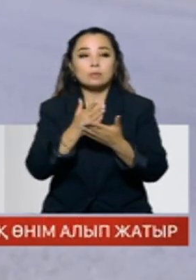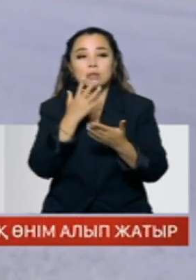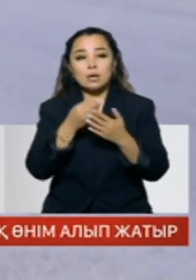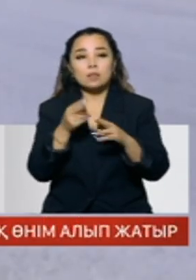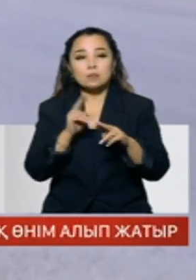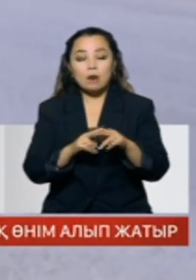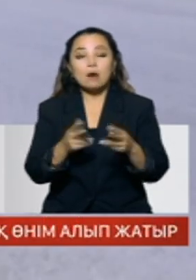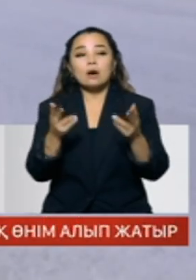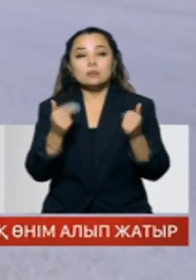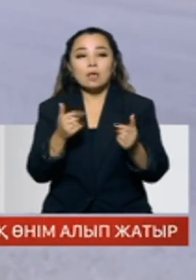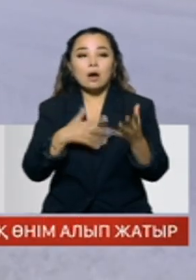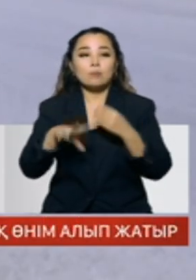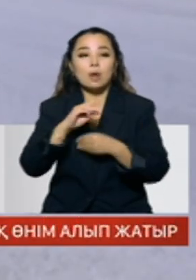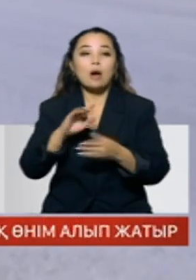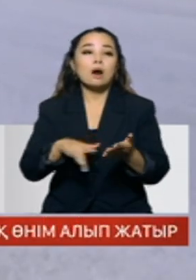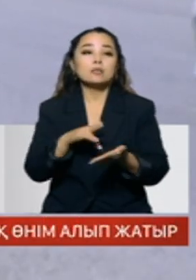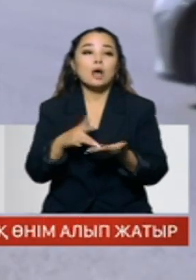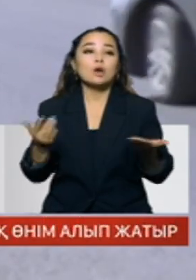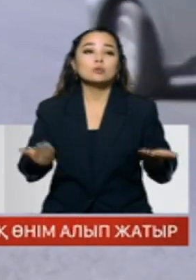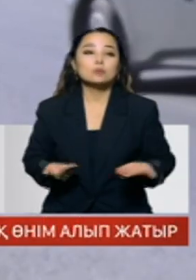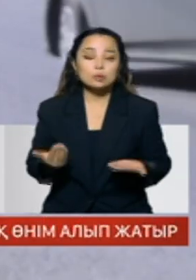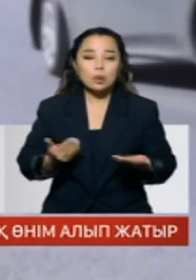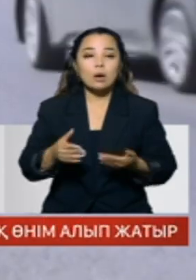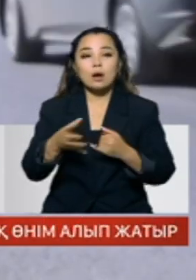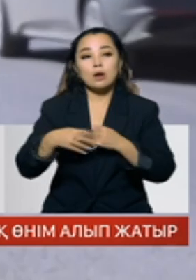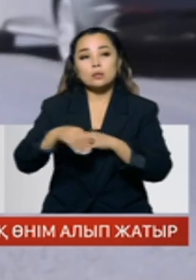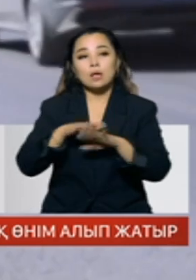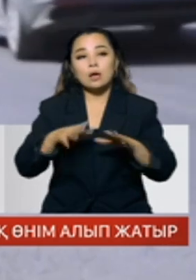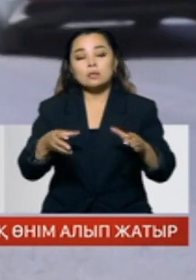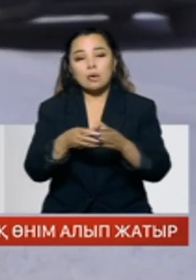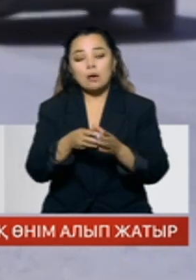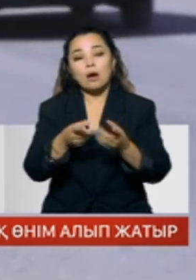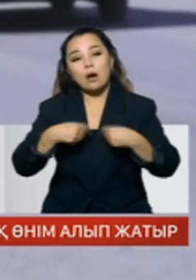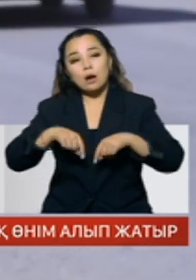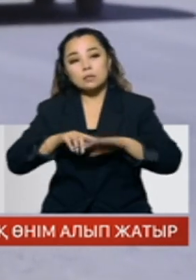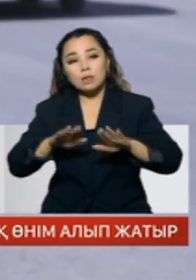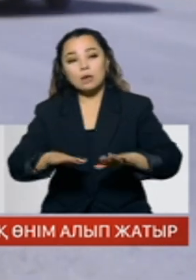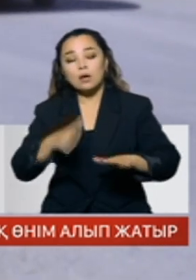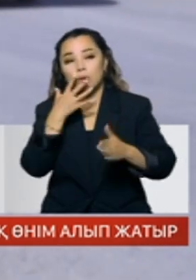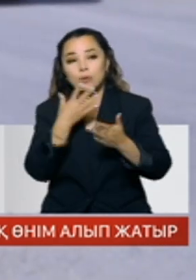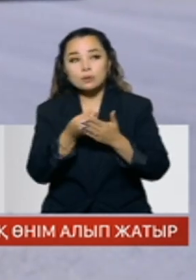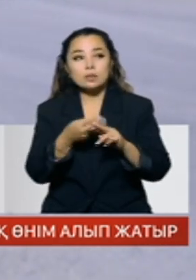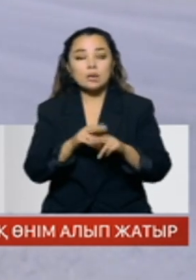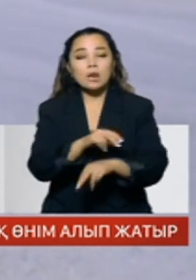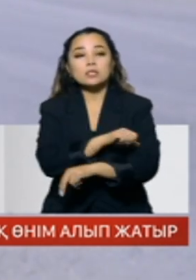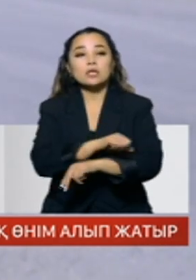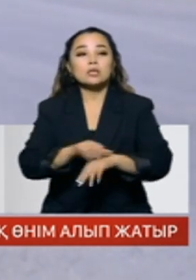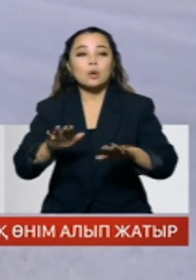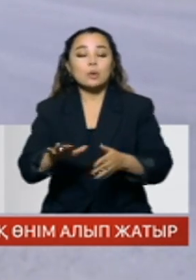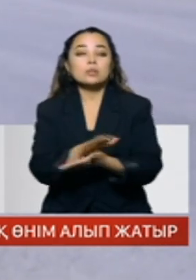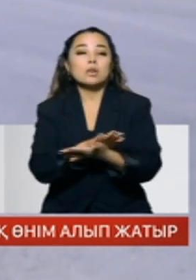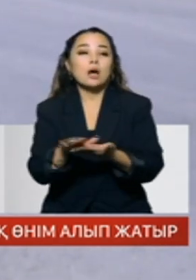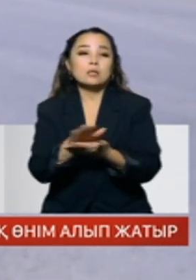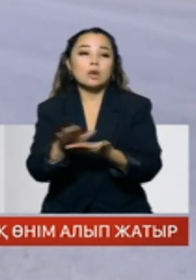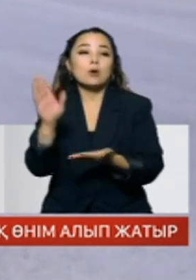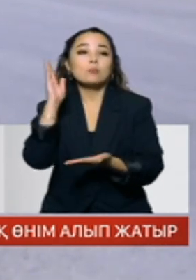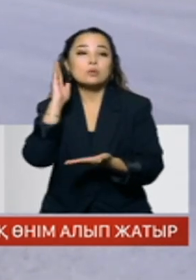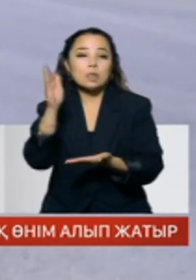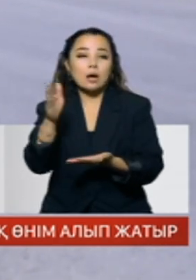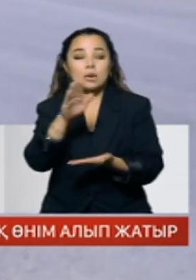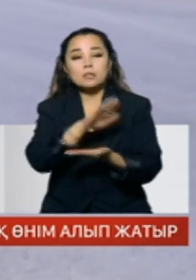жатырмыз. Әрине, барлық қала тұрғындары өз ауласын, өз айналасын, өз территориясын таза ұстаса,